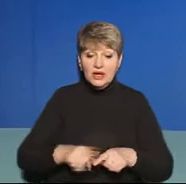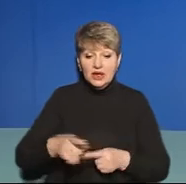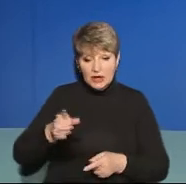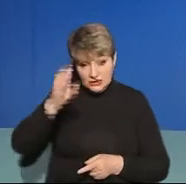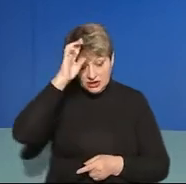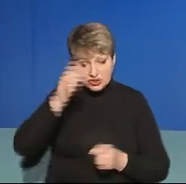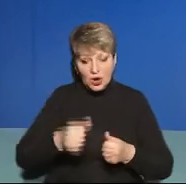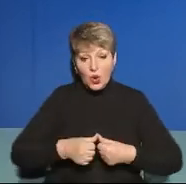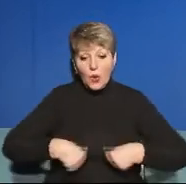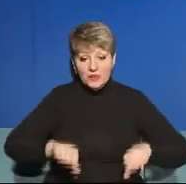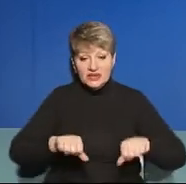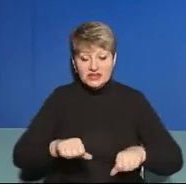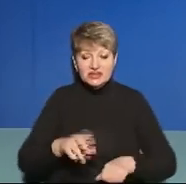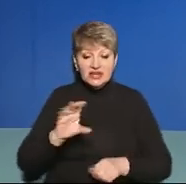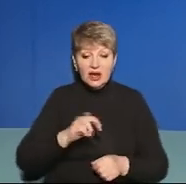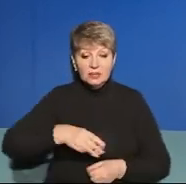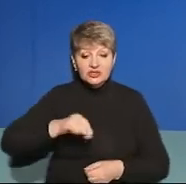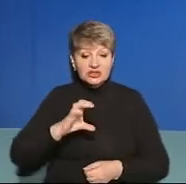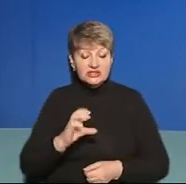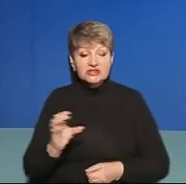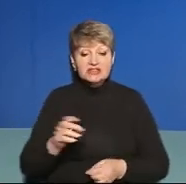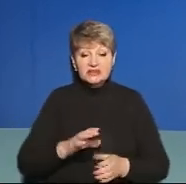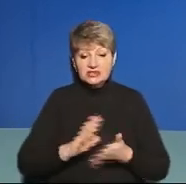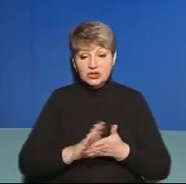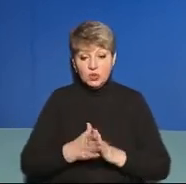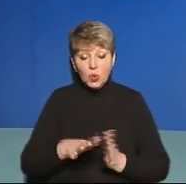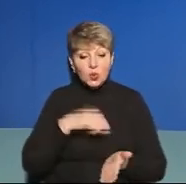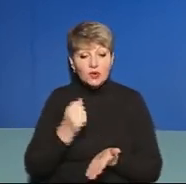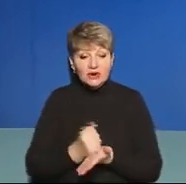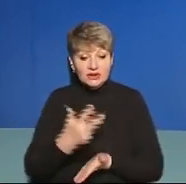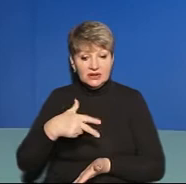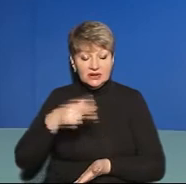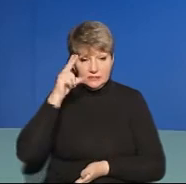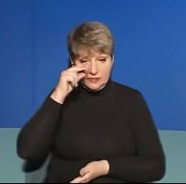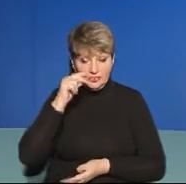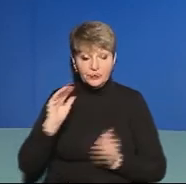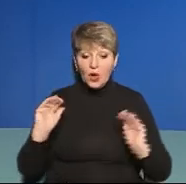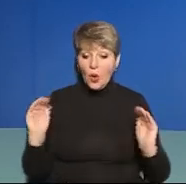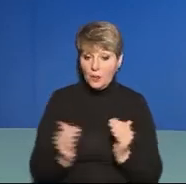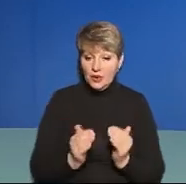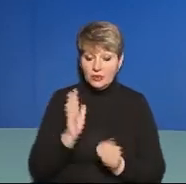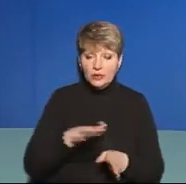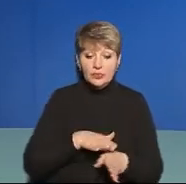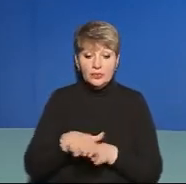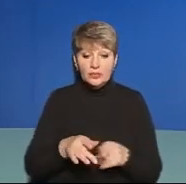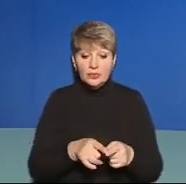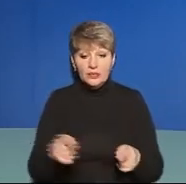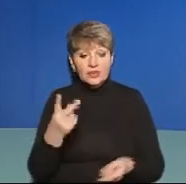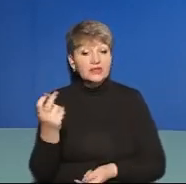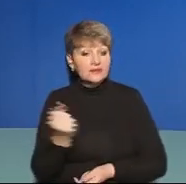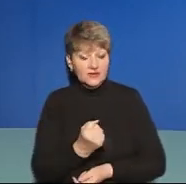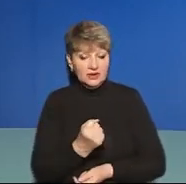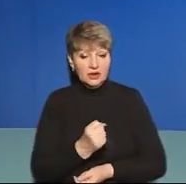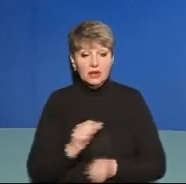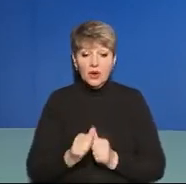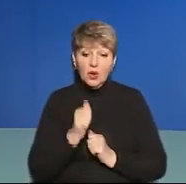техногенно-екологічної безпеки та надзвичайних ситуацій ухвалила 30 жовтня. Обмеження діятимуть протягом